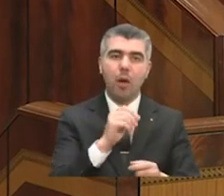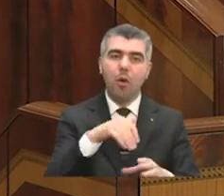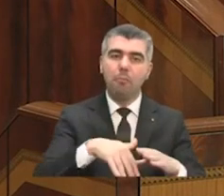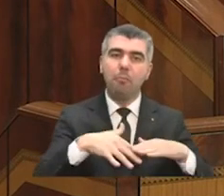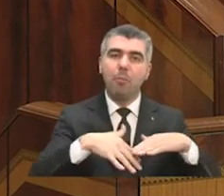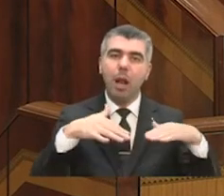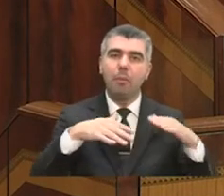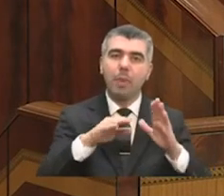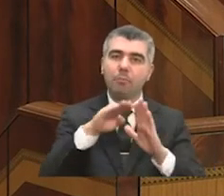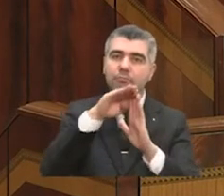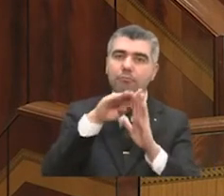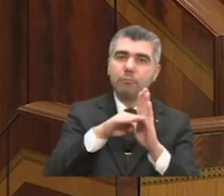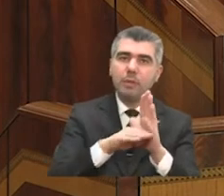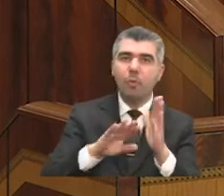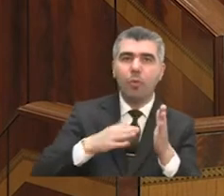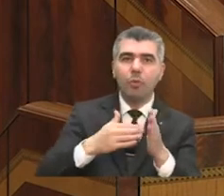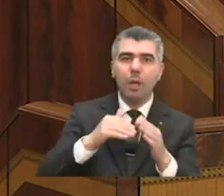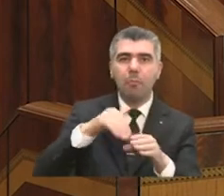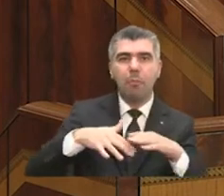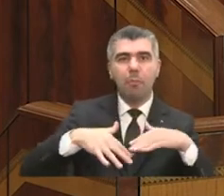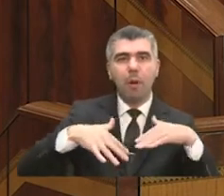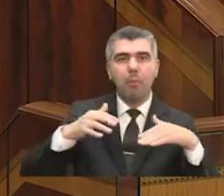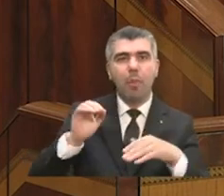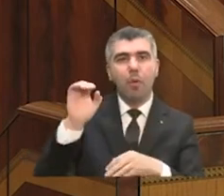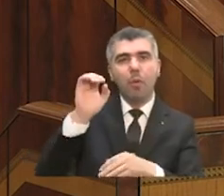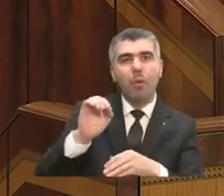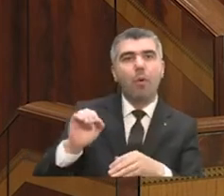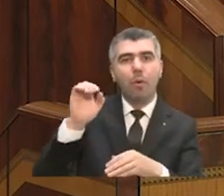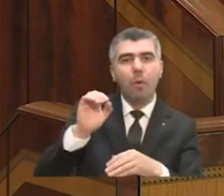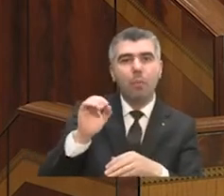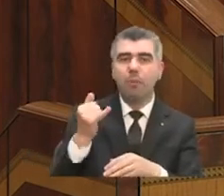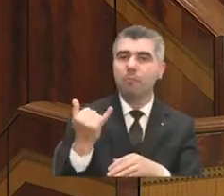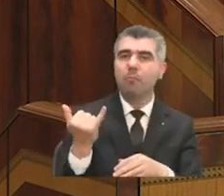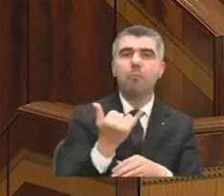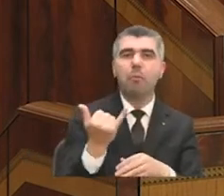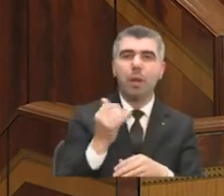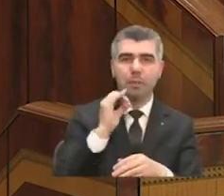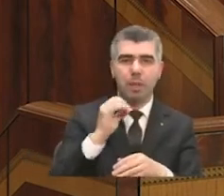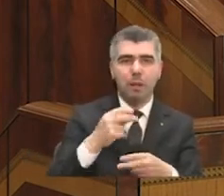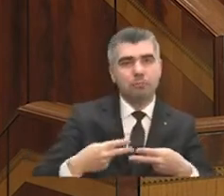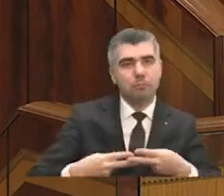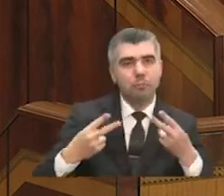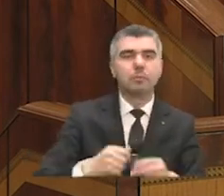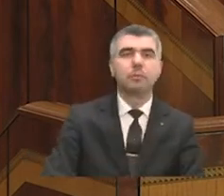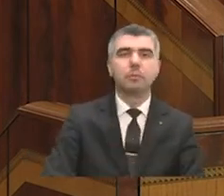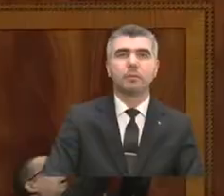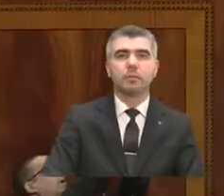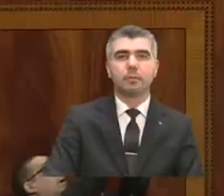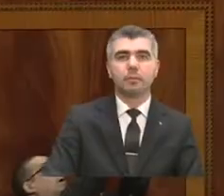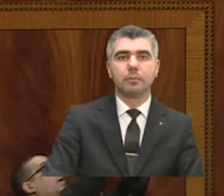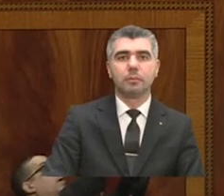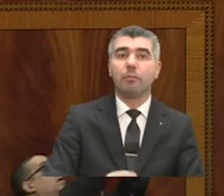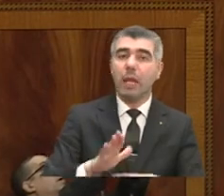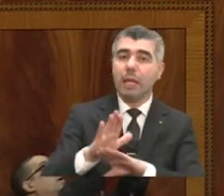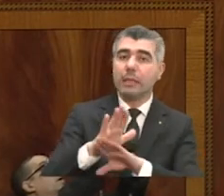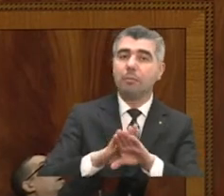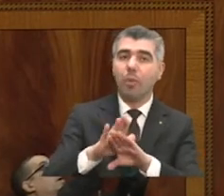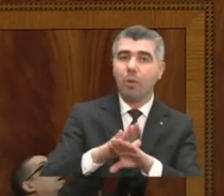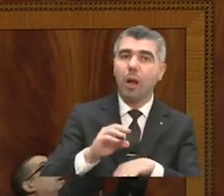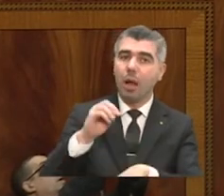le chef du gouvernement espagnol et à travers lui le Parlement espagnol pour sa position